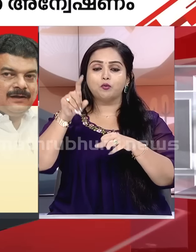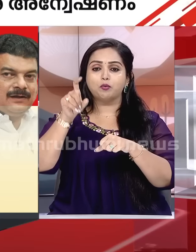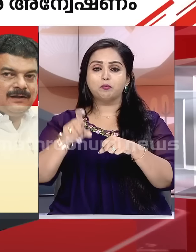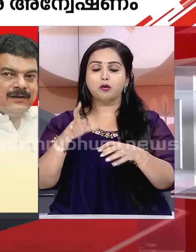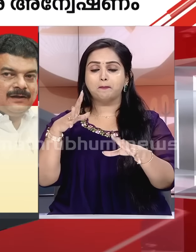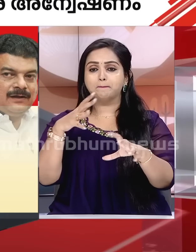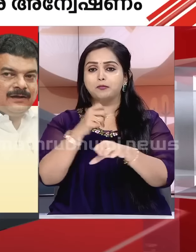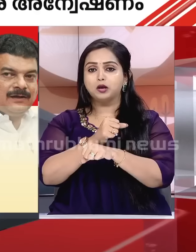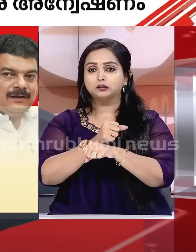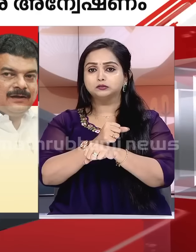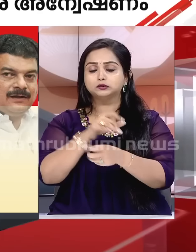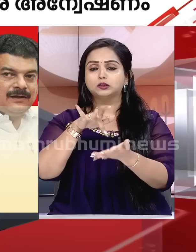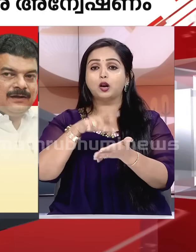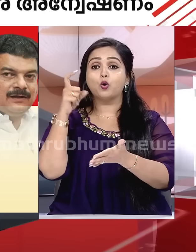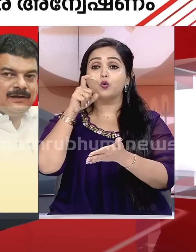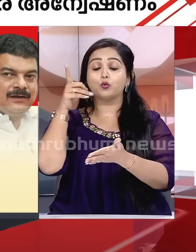കോഴിക്കോട്ട് നിന്നാണ്. അത്